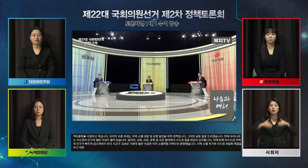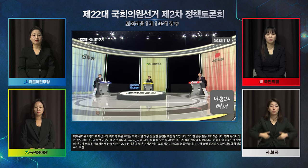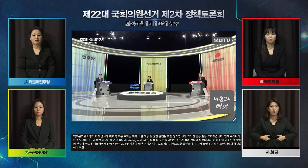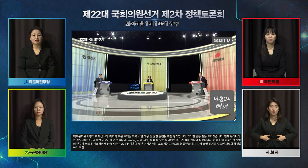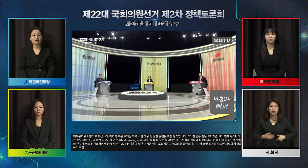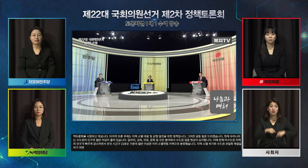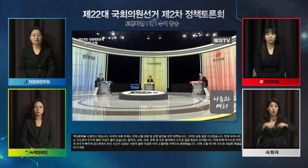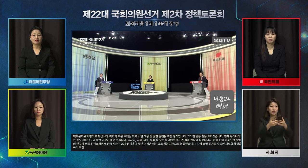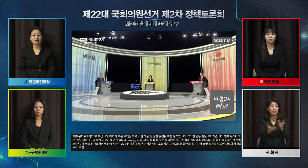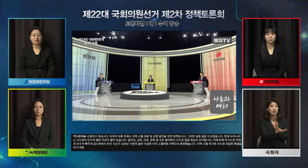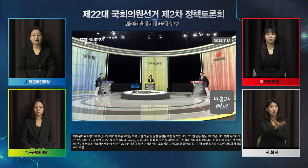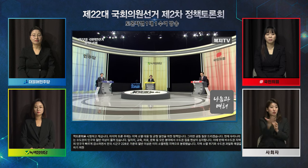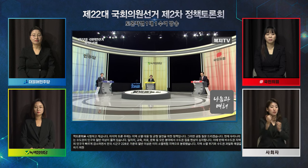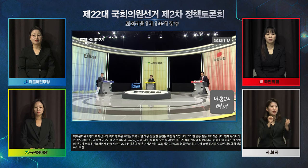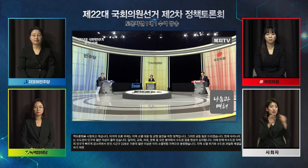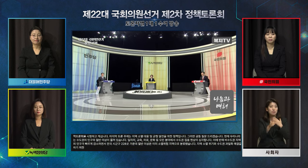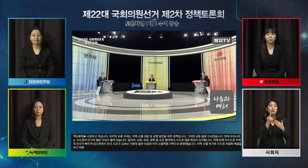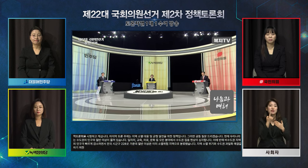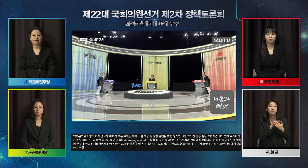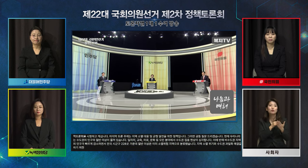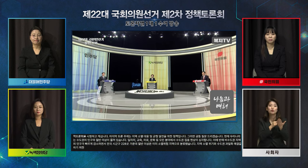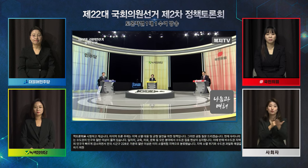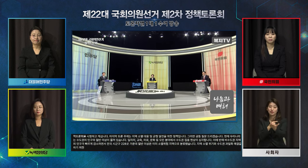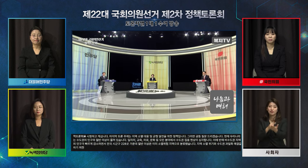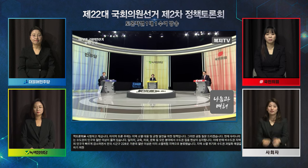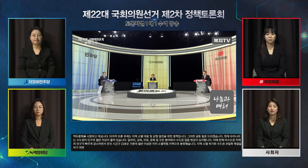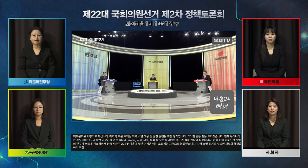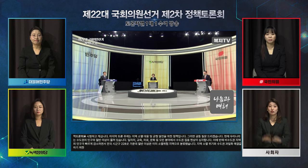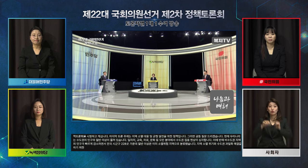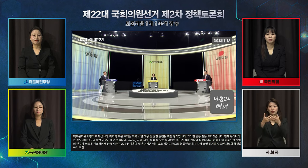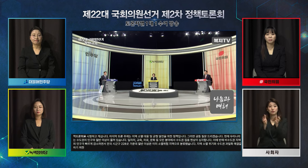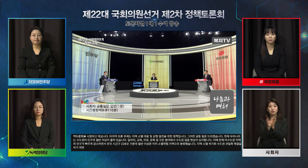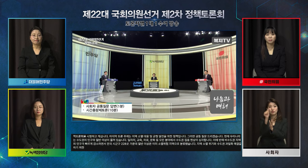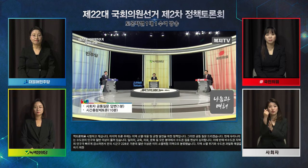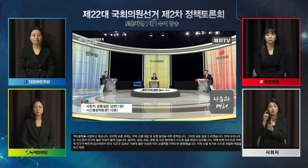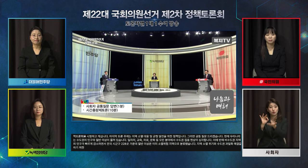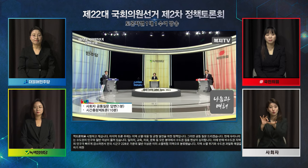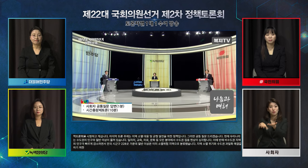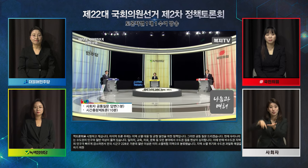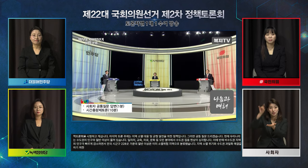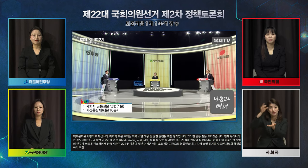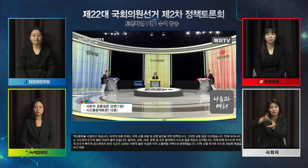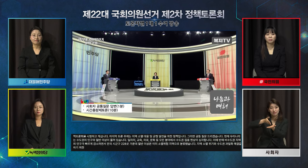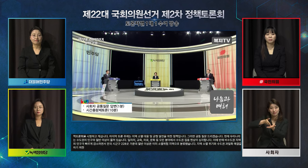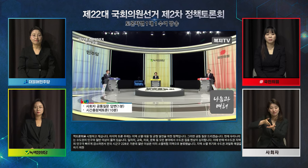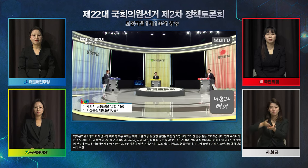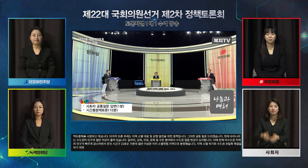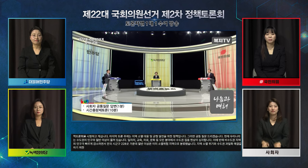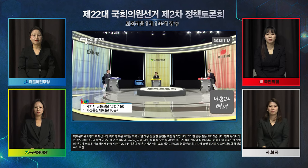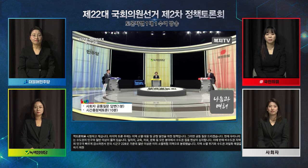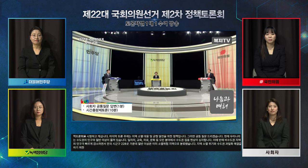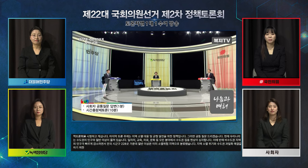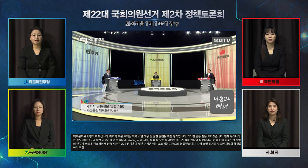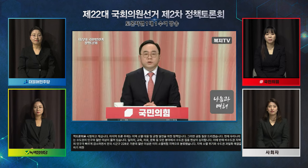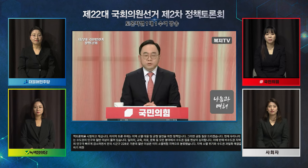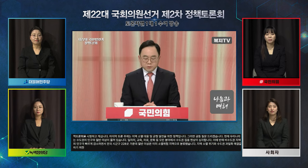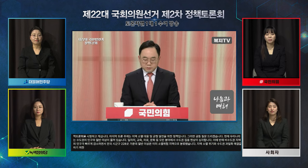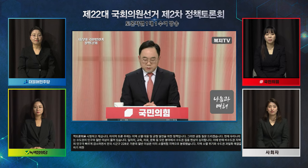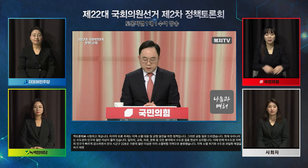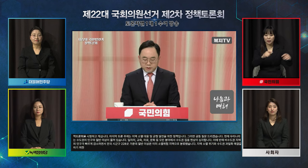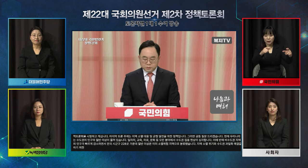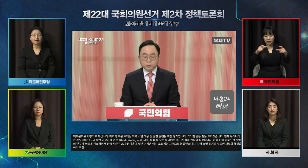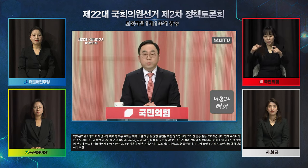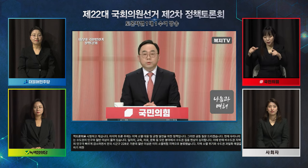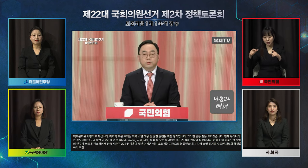들어보겠습니다. 답변 시간 1분 드리겠습니다. 국민의힘 홍석철 본부장부터 답변해 주시기 바랍니다. 지역의